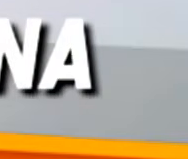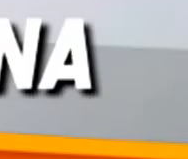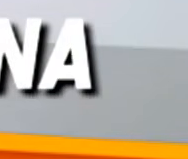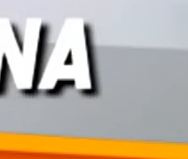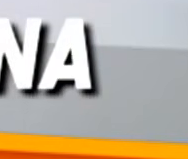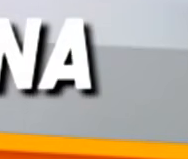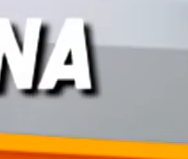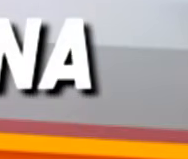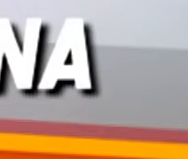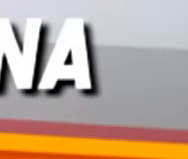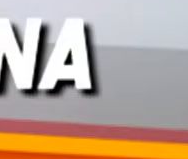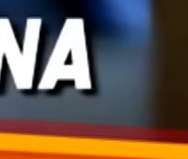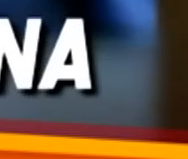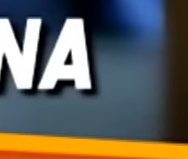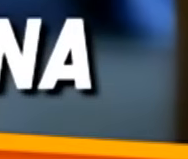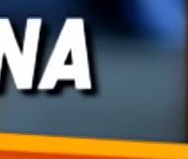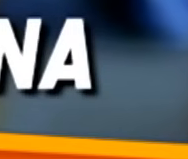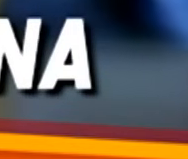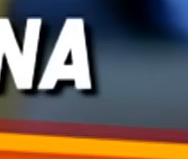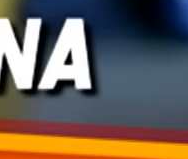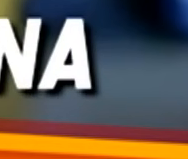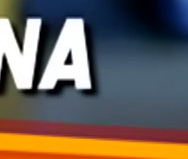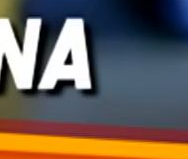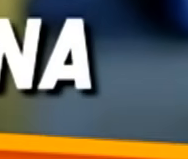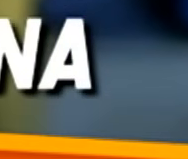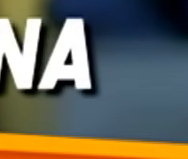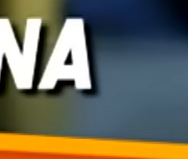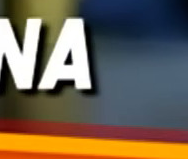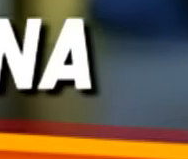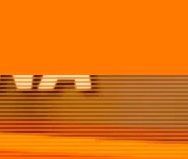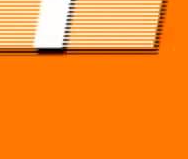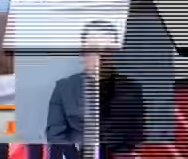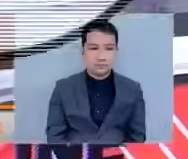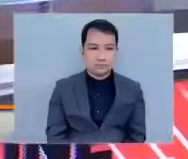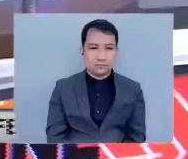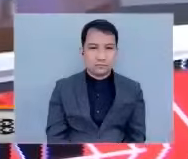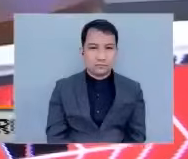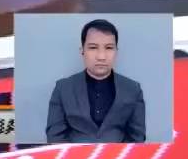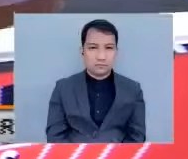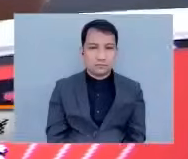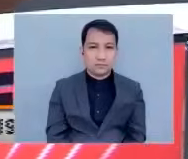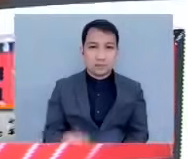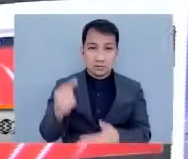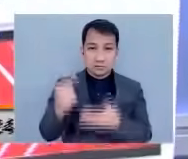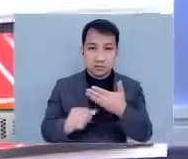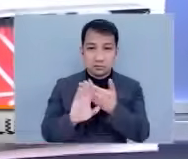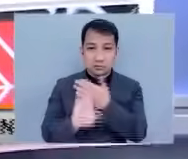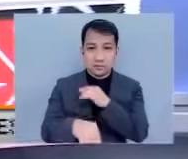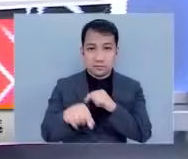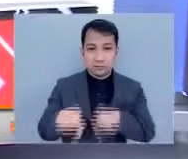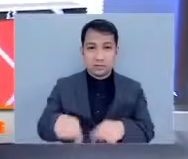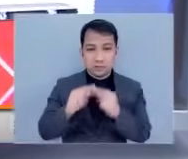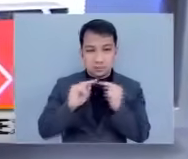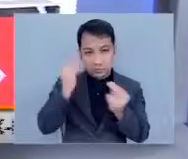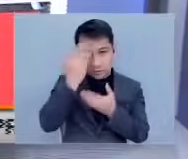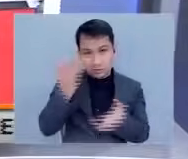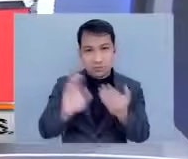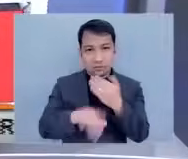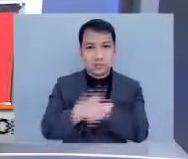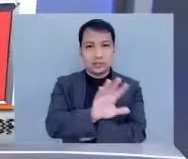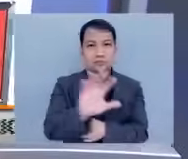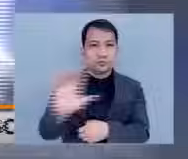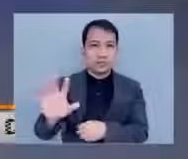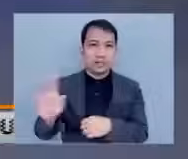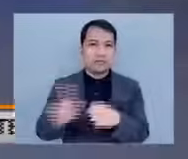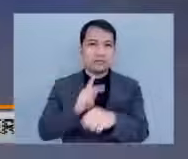abangan sa hit series na Can't Buy Me Love. Marami pa kayong mga balitang dapat malaman sa pagbabalik ng